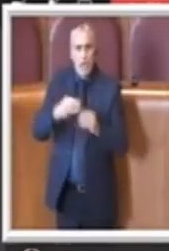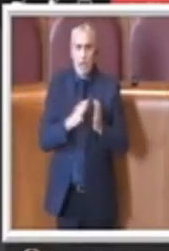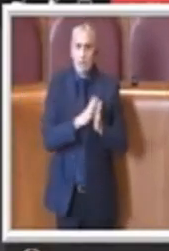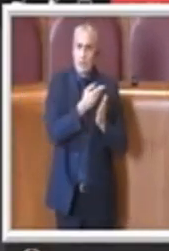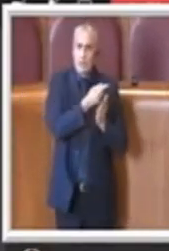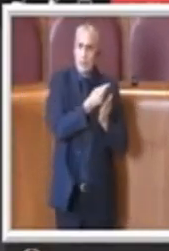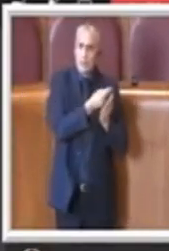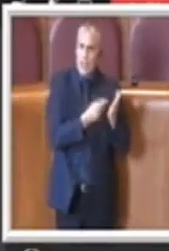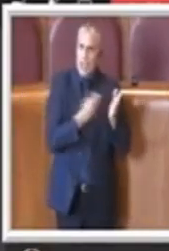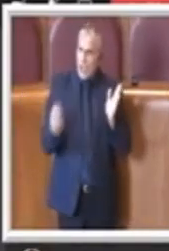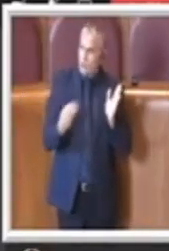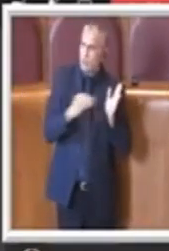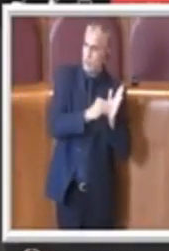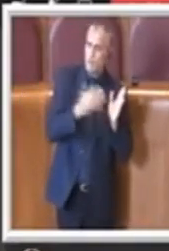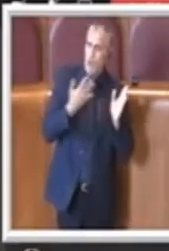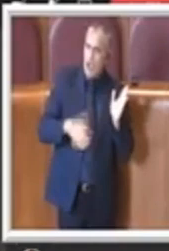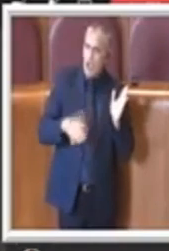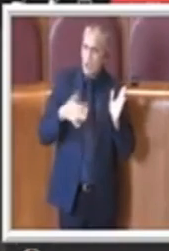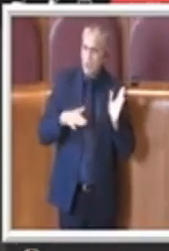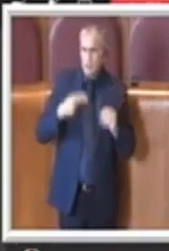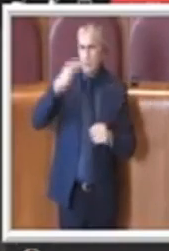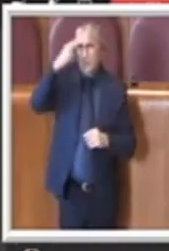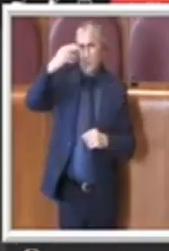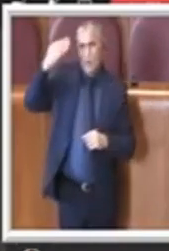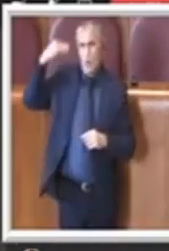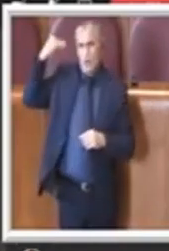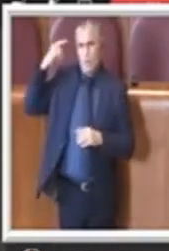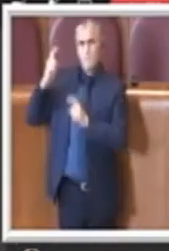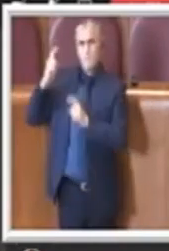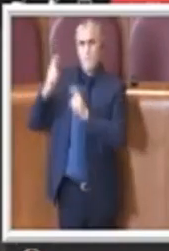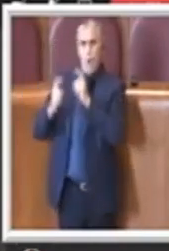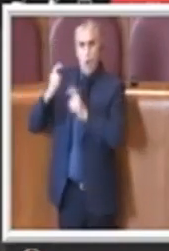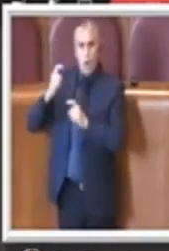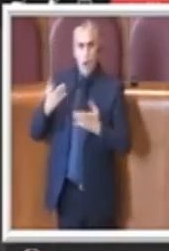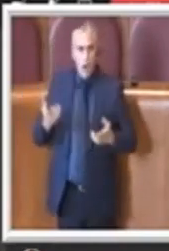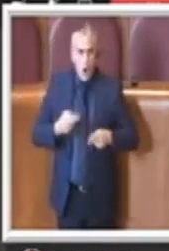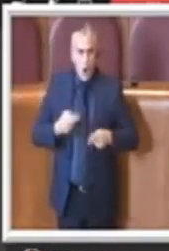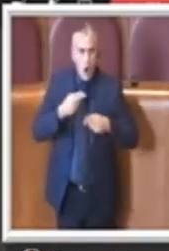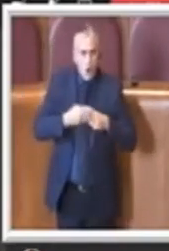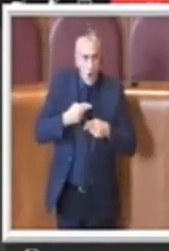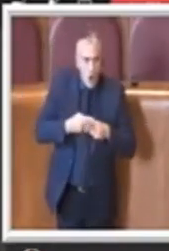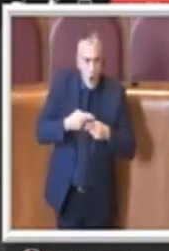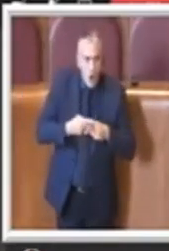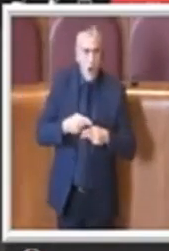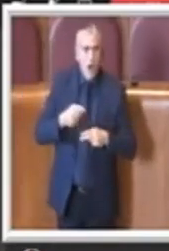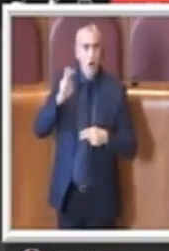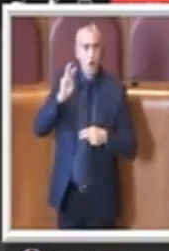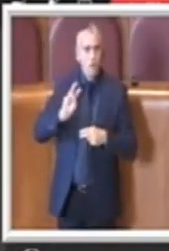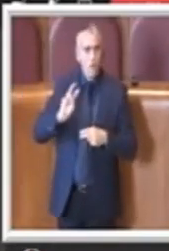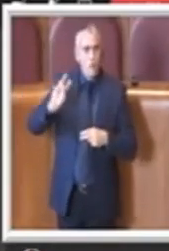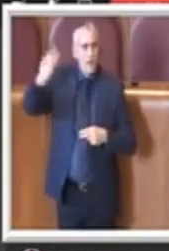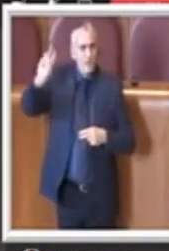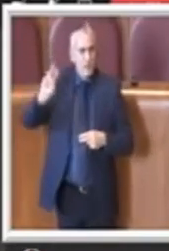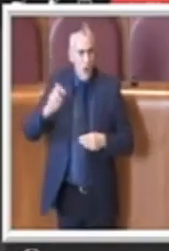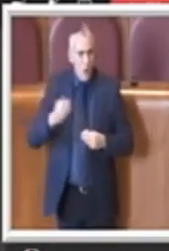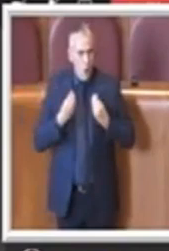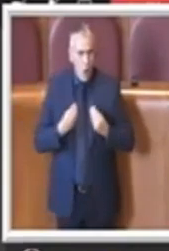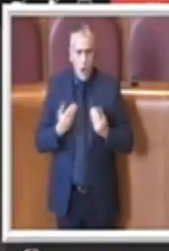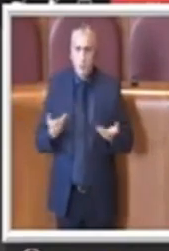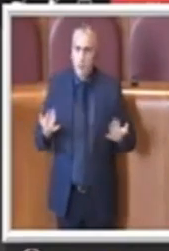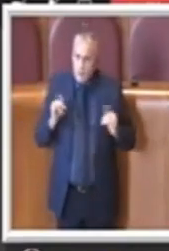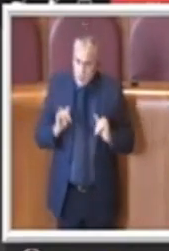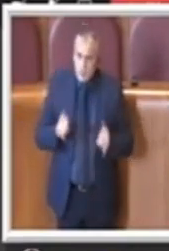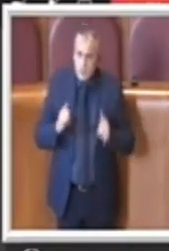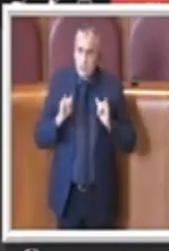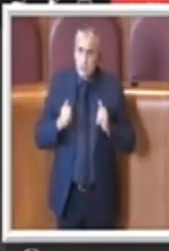polemica sulle funivie che sembravo dio roma alcune vie ma che cos'è e invece le